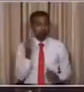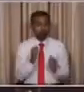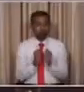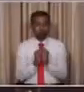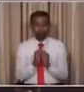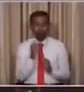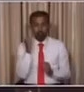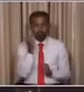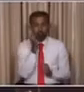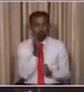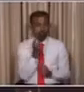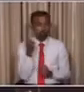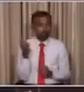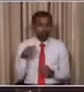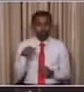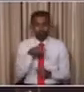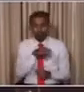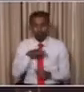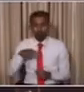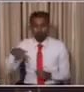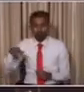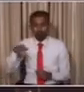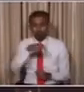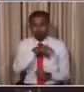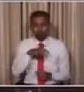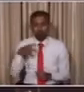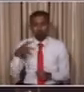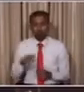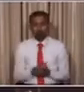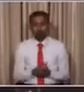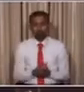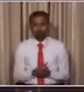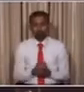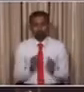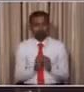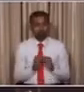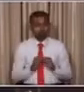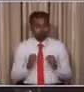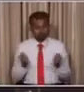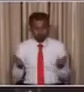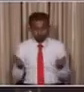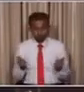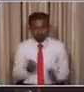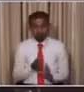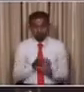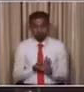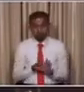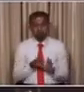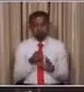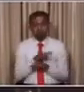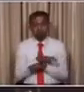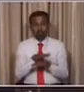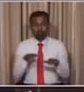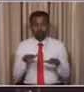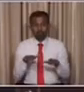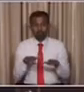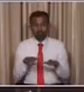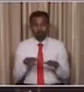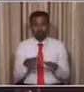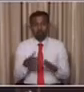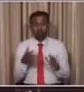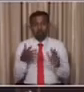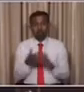හොයමින් ඉබාගාති අවිදින තත්ත්වයක් මතුවෙලා තිබෙනවා. මේ විරැකියාවෙන් පෙළෙන තරුණ දරු පරම්පරාවේ ඛේද